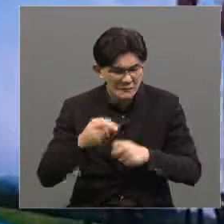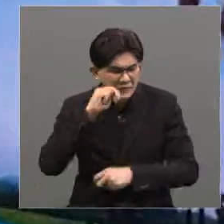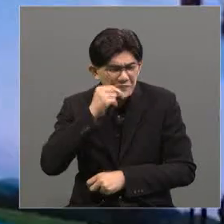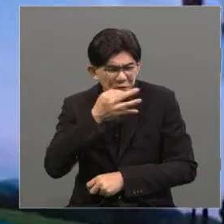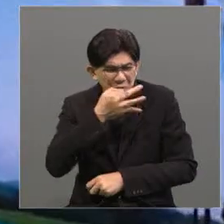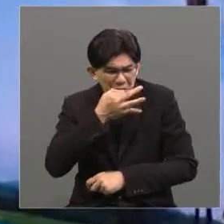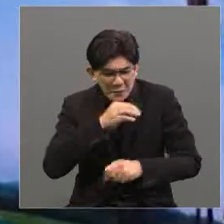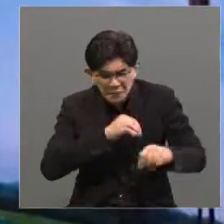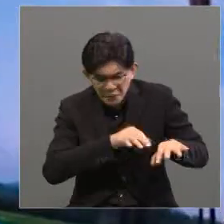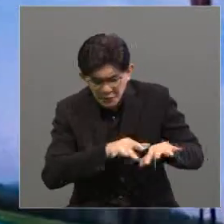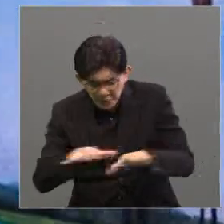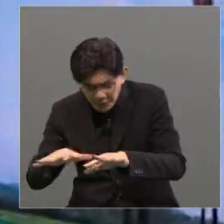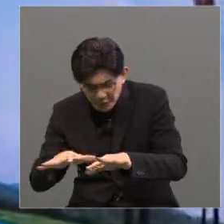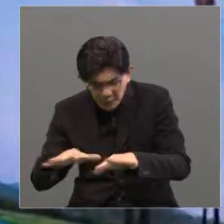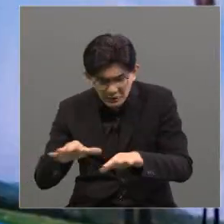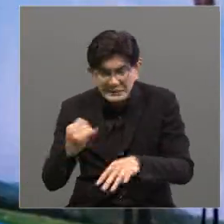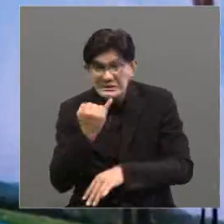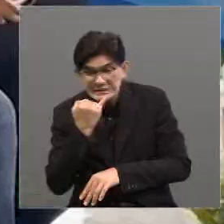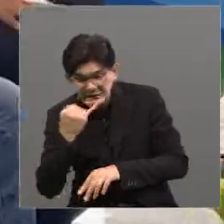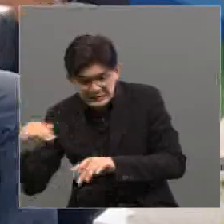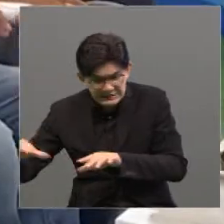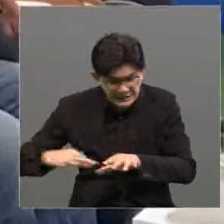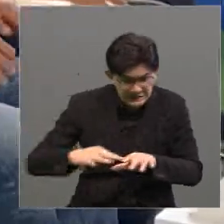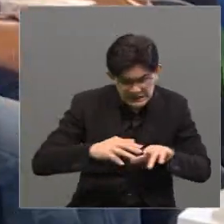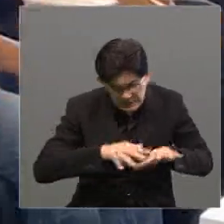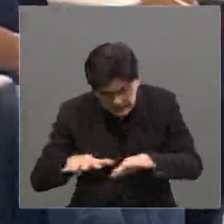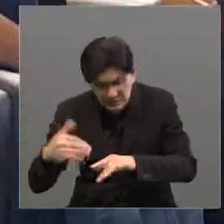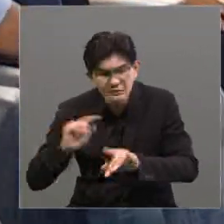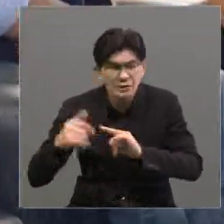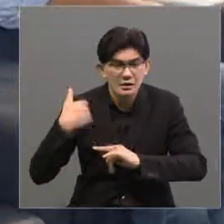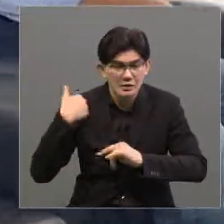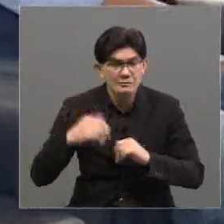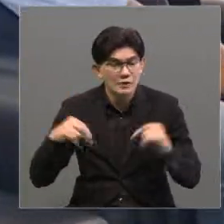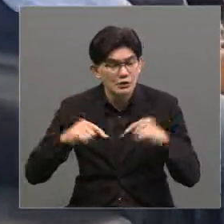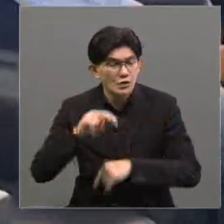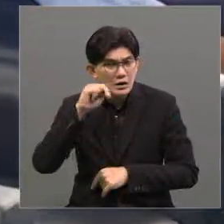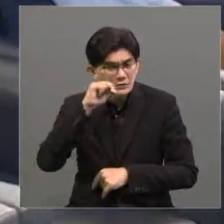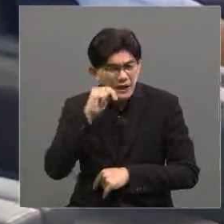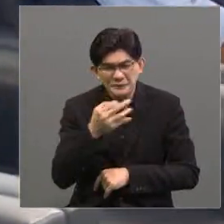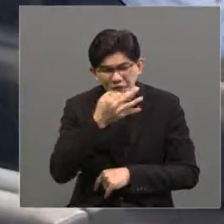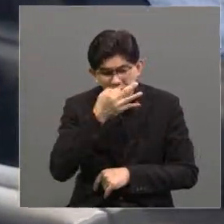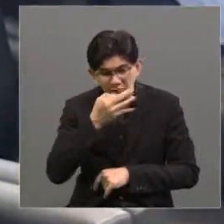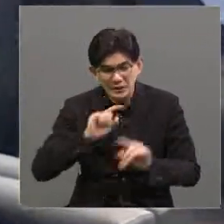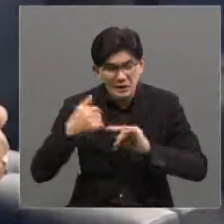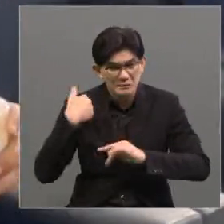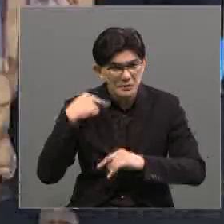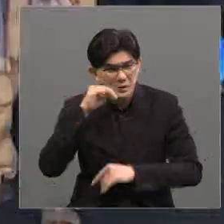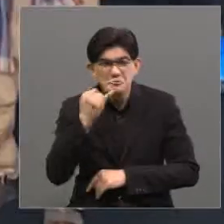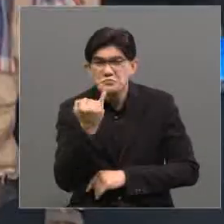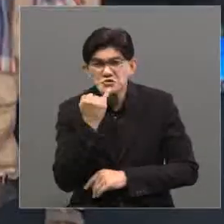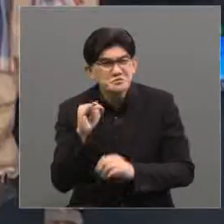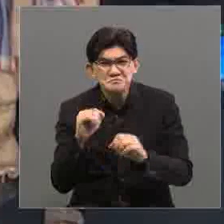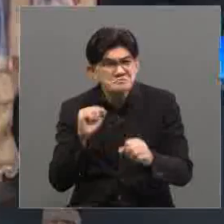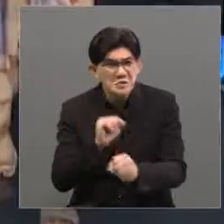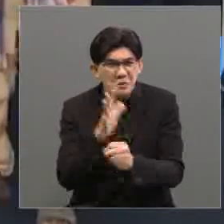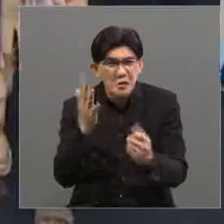มที่มันรุกเข้ามาในพื้นที่ของน้ำจืดด้วยทำให้มีชาวบ้านลุ่มน้ำทะเลสาบคาบสมุทรสทิงพระมีน้ำจืดไม่เพียงพอกับ